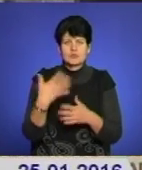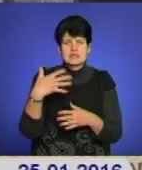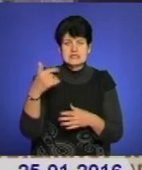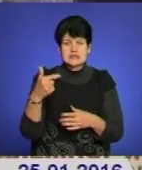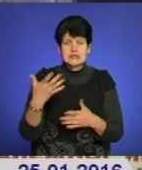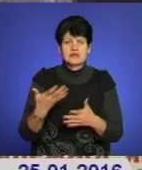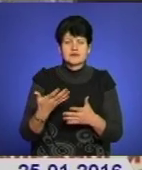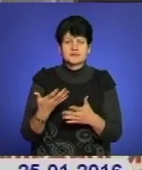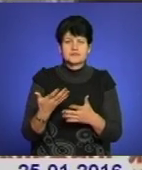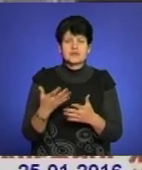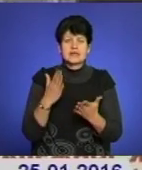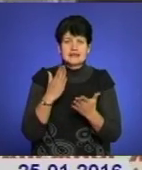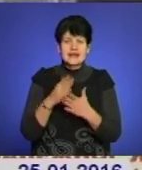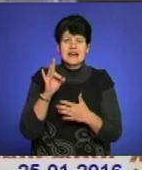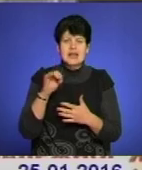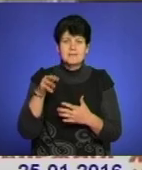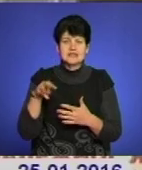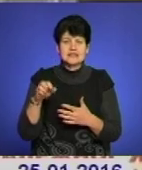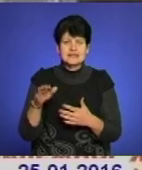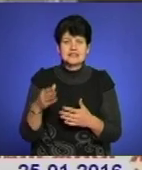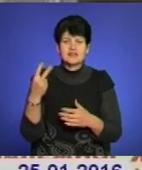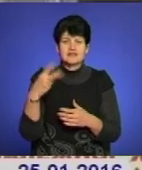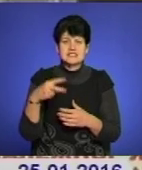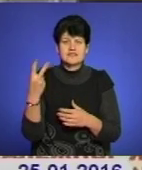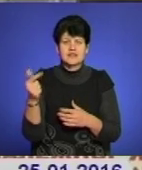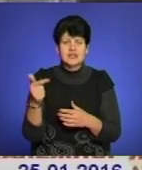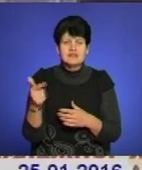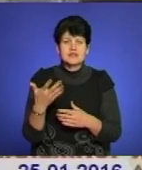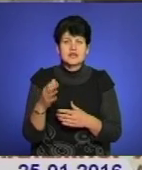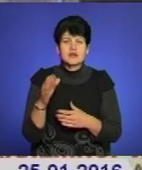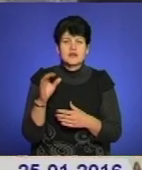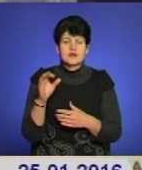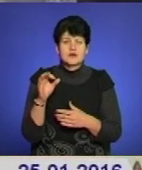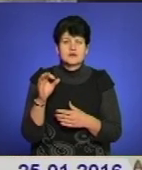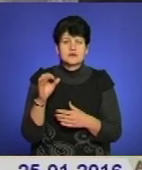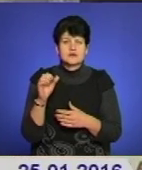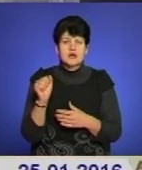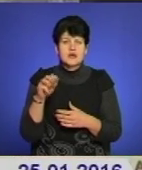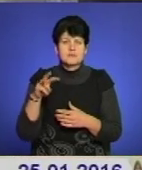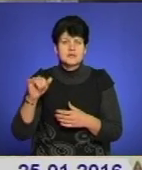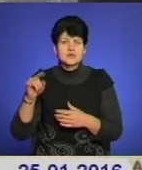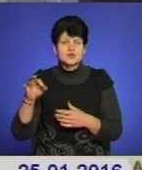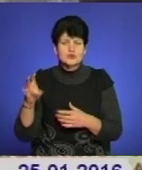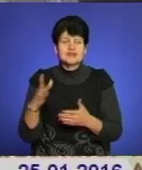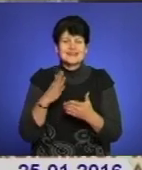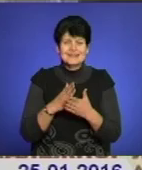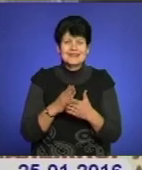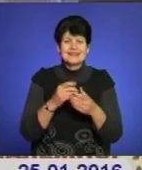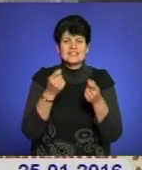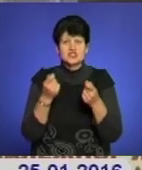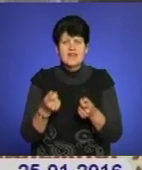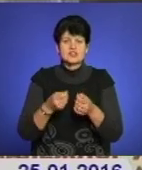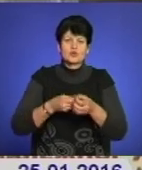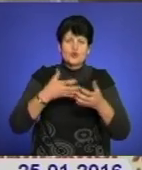гривень, наприклад? Щоб... А, є ремантадин по 22 гривні, тобто Амізон, тобто що... Ну, є, звичайно, дешевші, є дорожчі препарати,